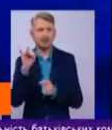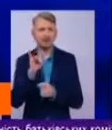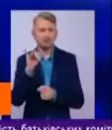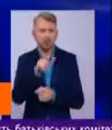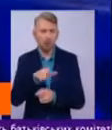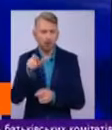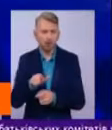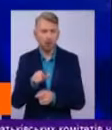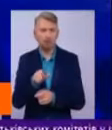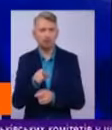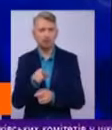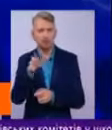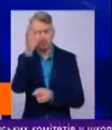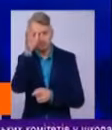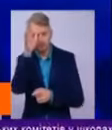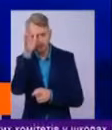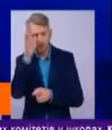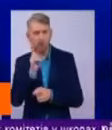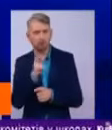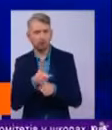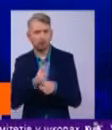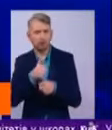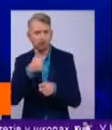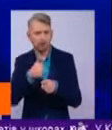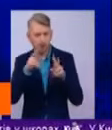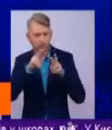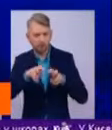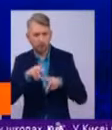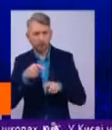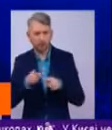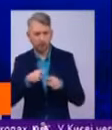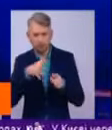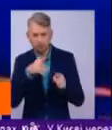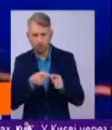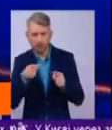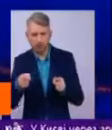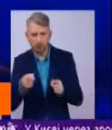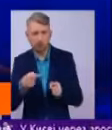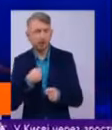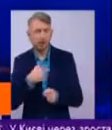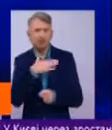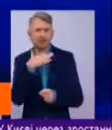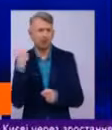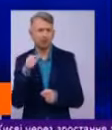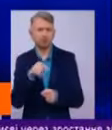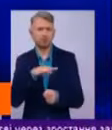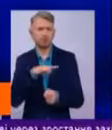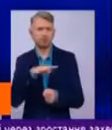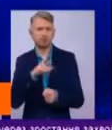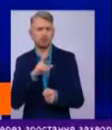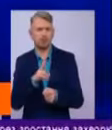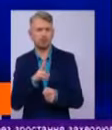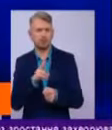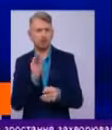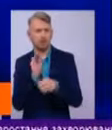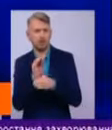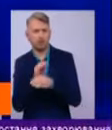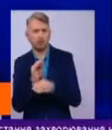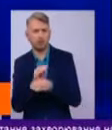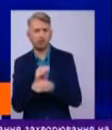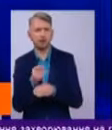які і реконструктори, які дуже добре розбираються у цьому періоді. Ну і я не хотів би тут виступати в жанрі засуджувати, чого